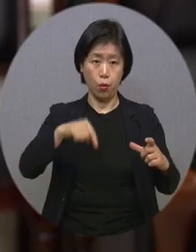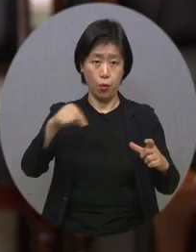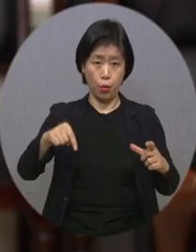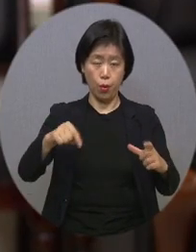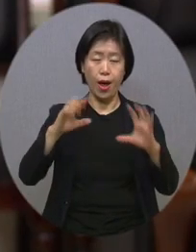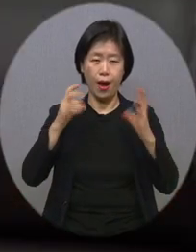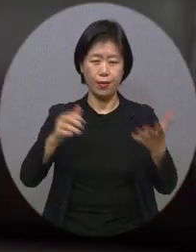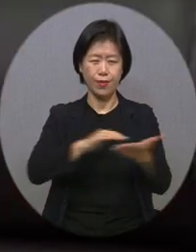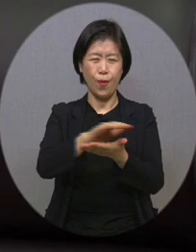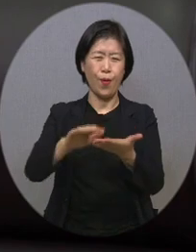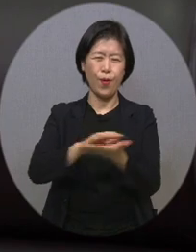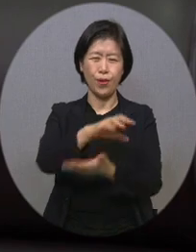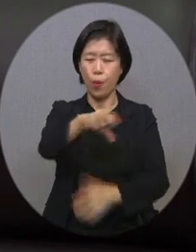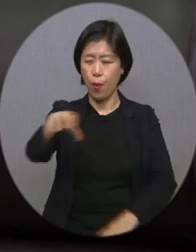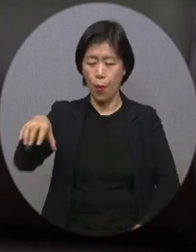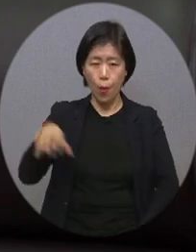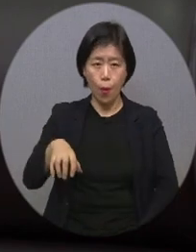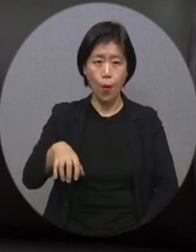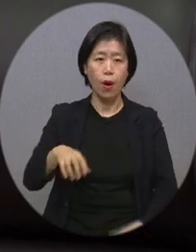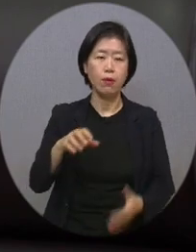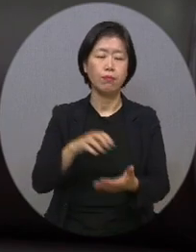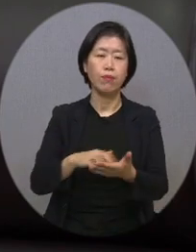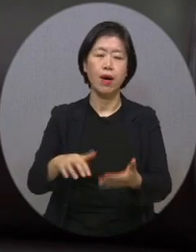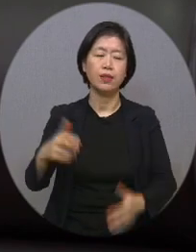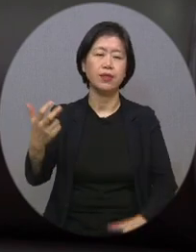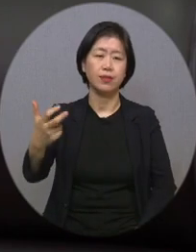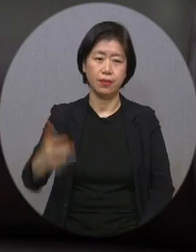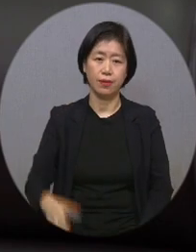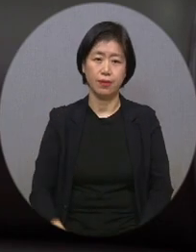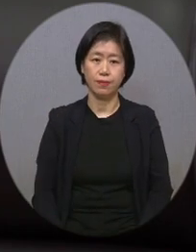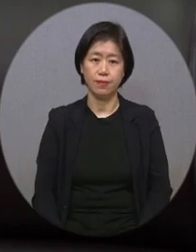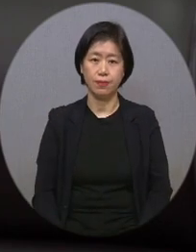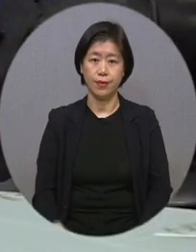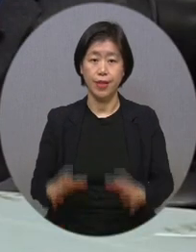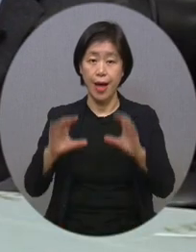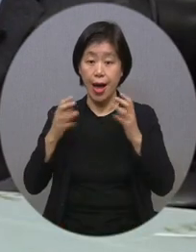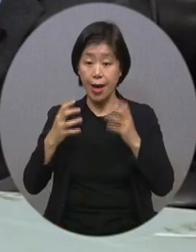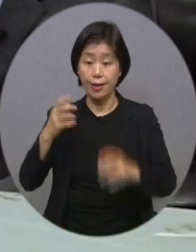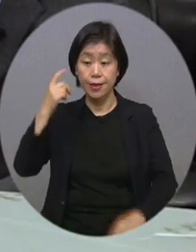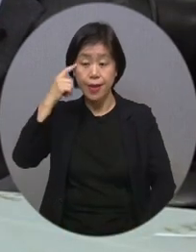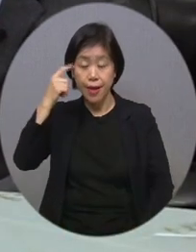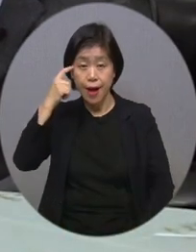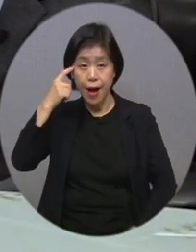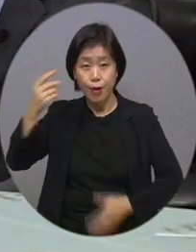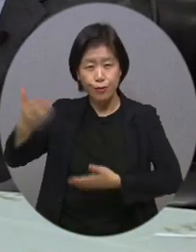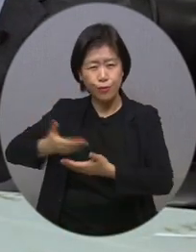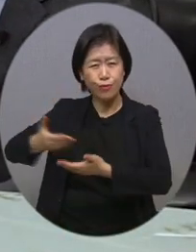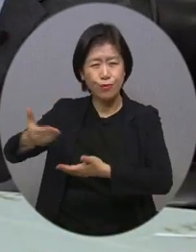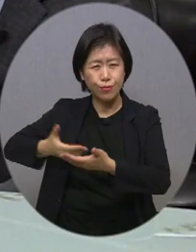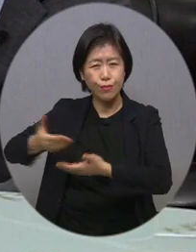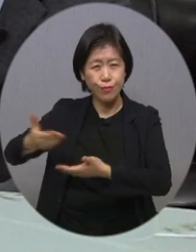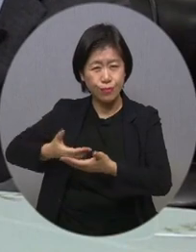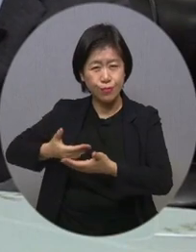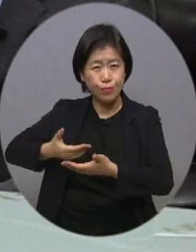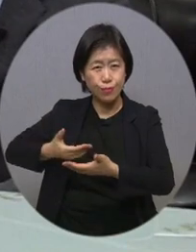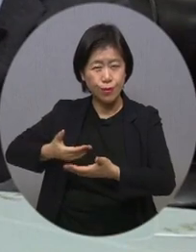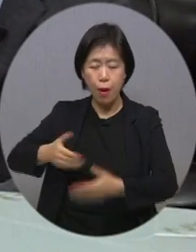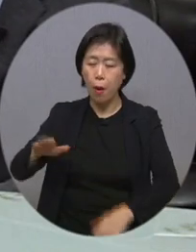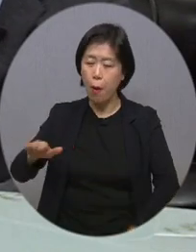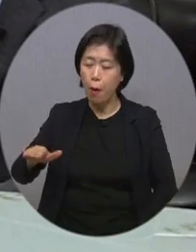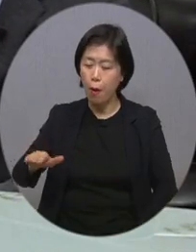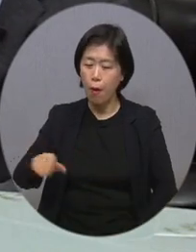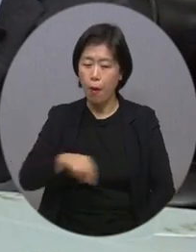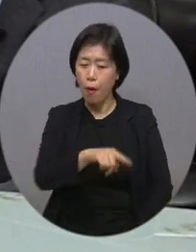넘어요. 다 고쳐나가고 있어요. 아이들 의견을 받아가지고 아이들이 여기다가 무엇을